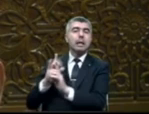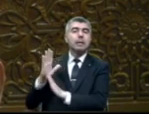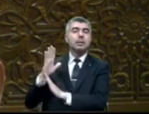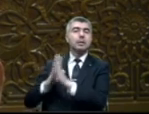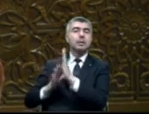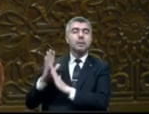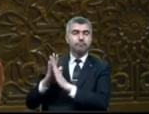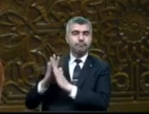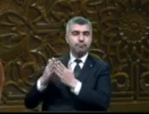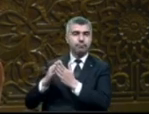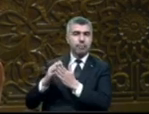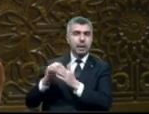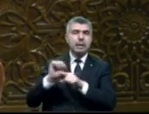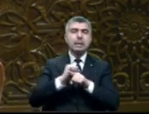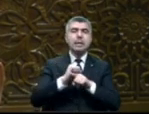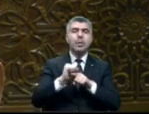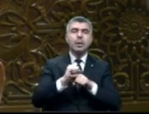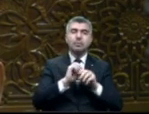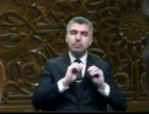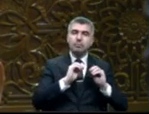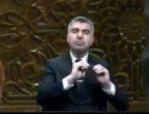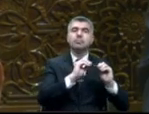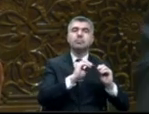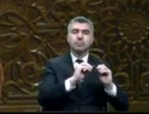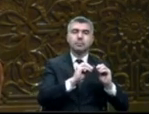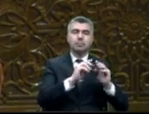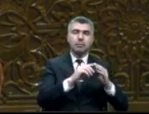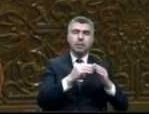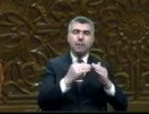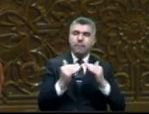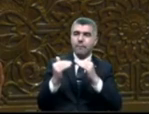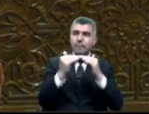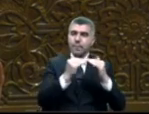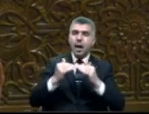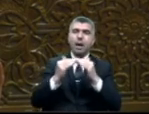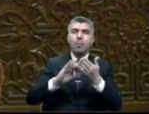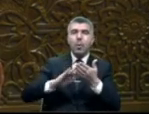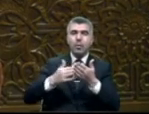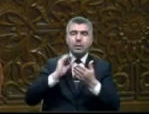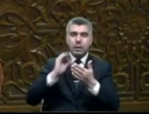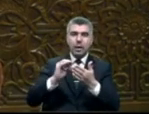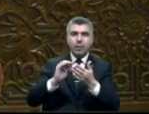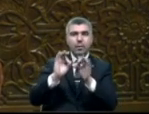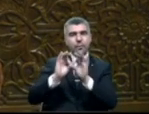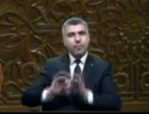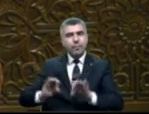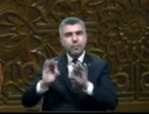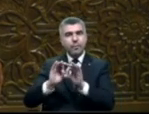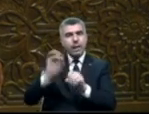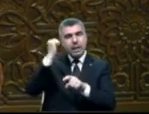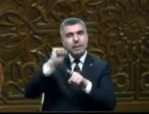عدة مقاربات للتكوين، الأمر الذي ينتج عنه ضعف التنسيق بين الأطراف المعنية بعملية التكوين